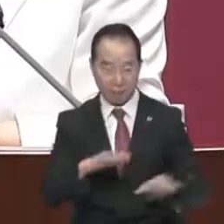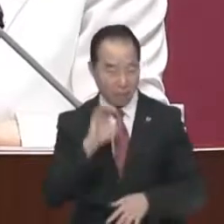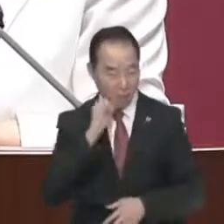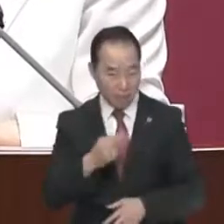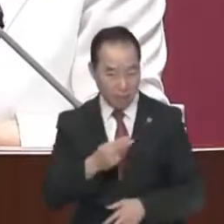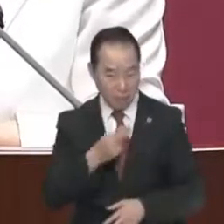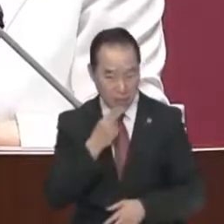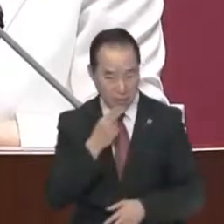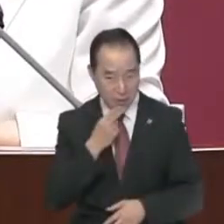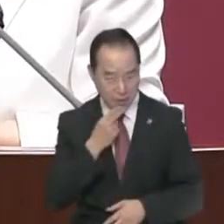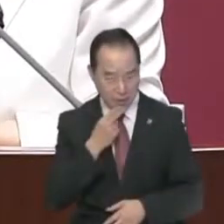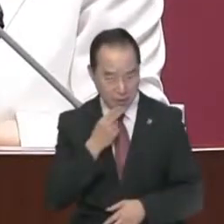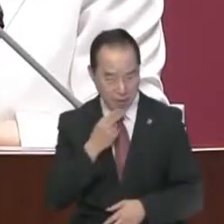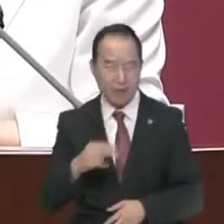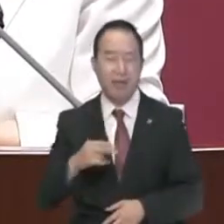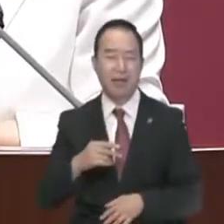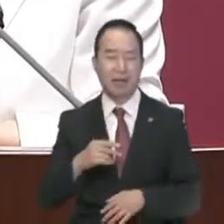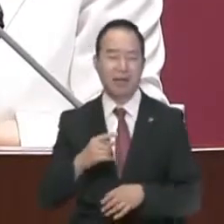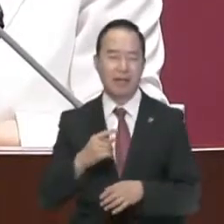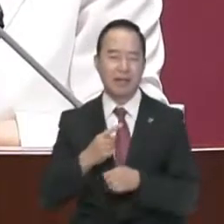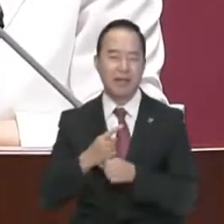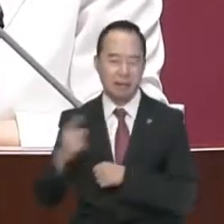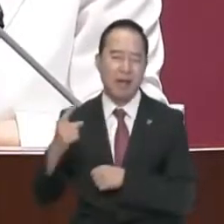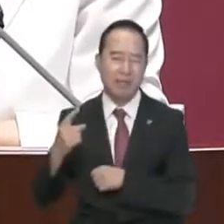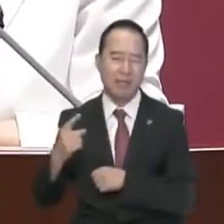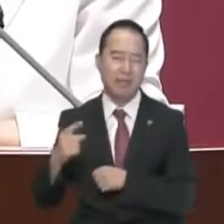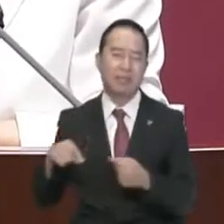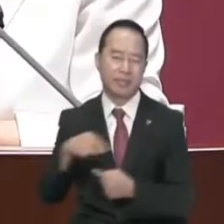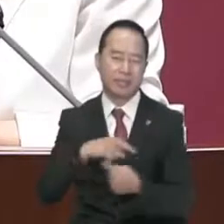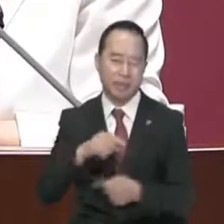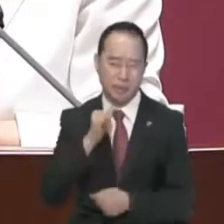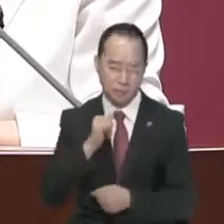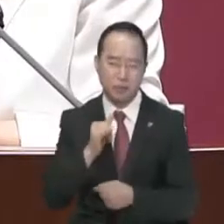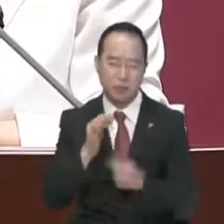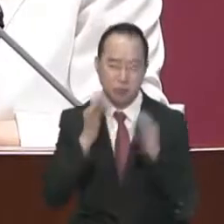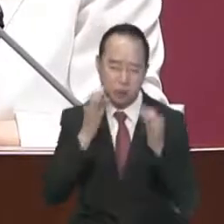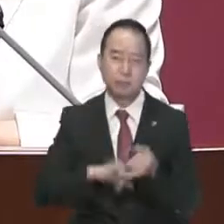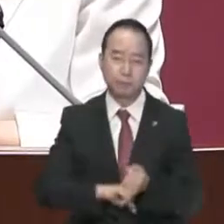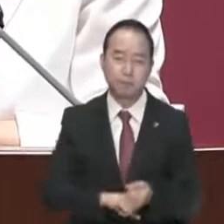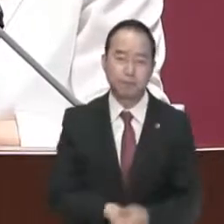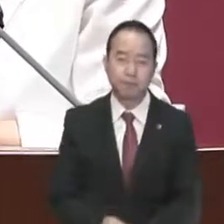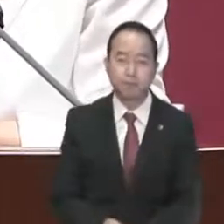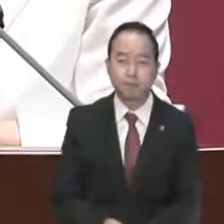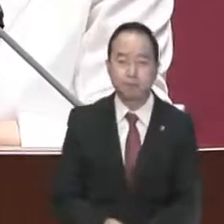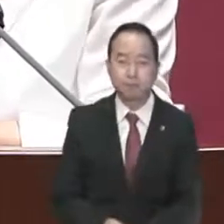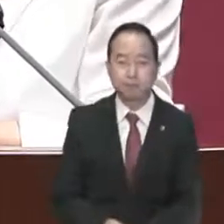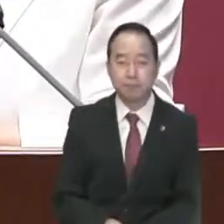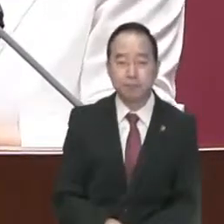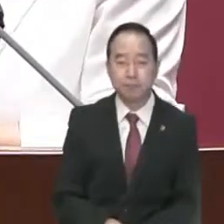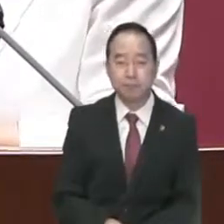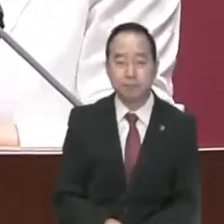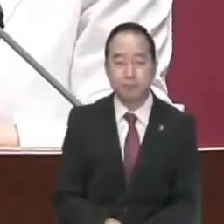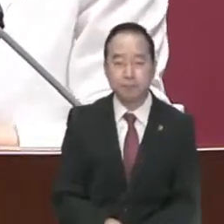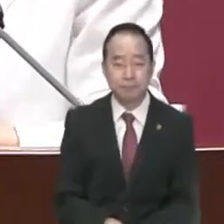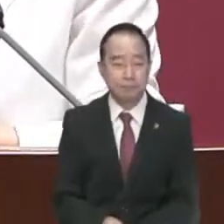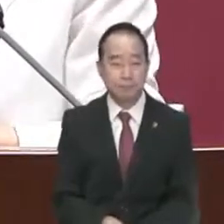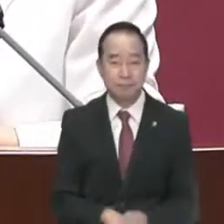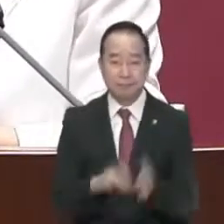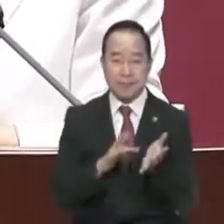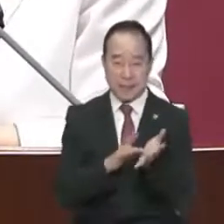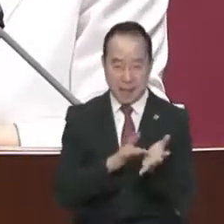겪지 않는 그런 2021년이 되도록 정부는 최선을 다할 작정입니다. 네, 백신이 나온다고